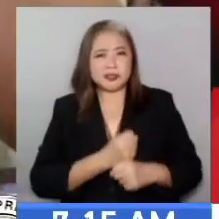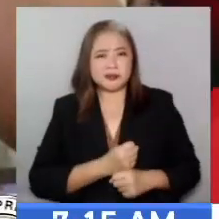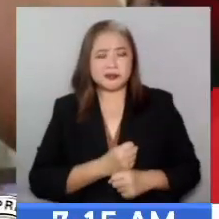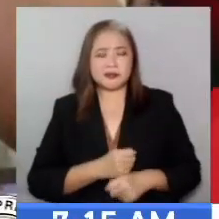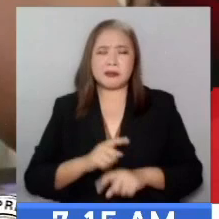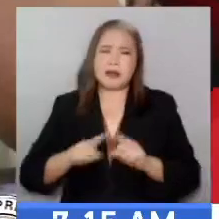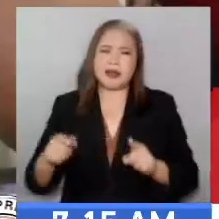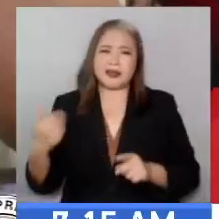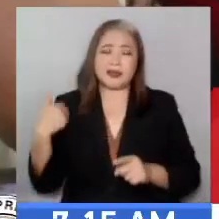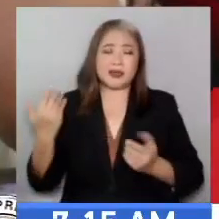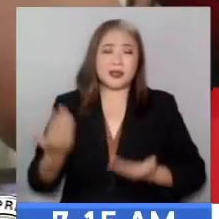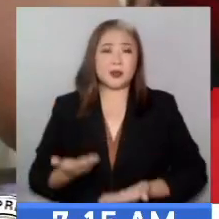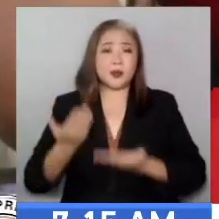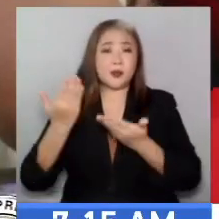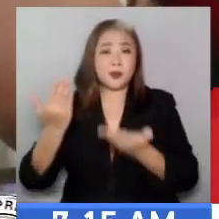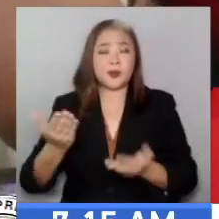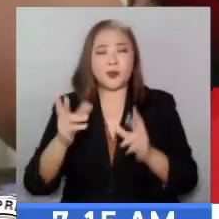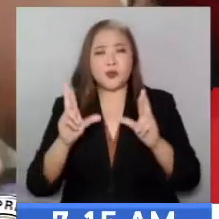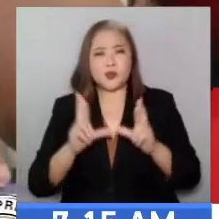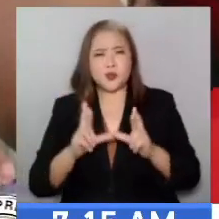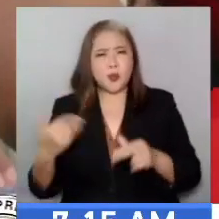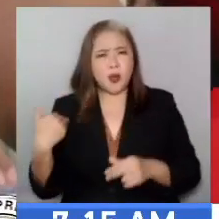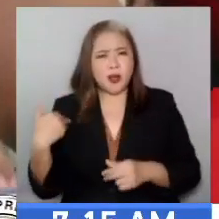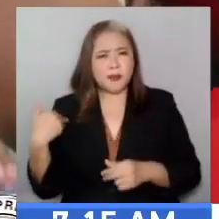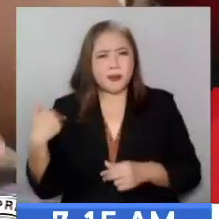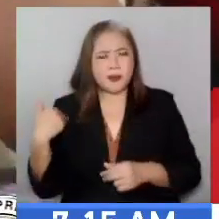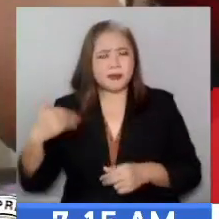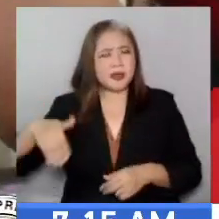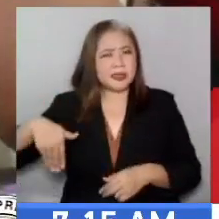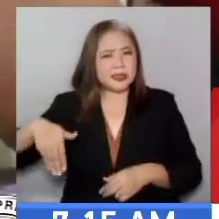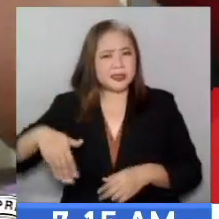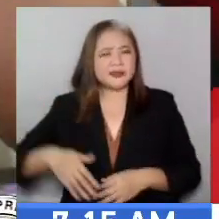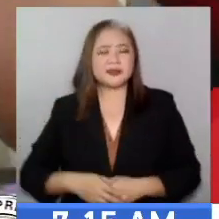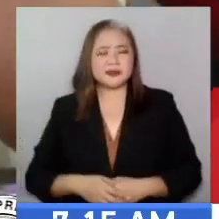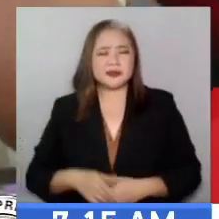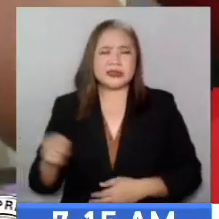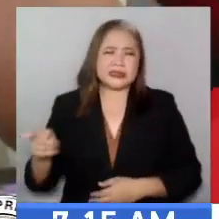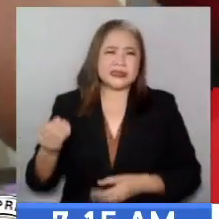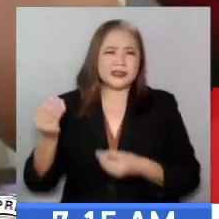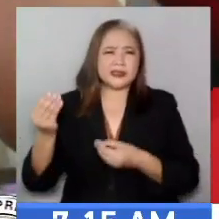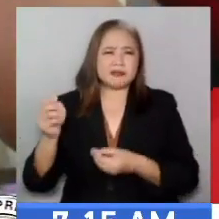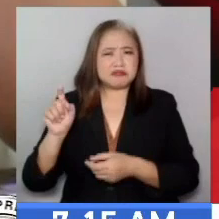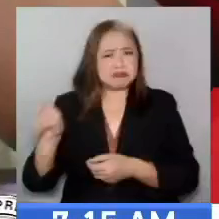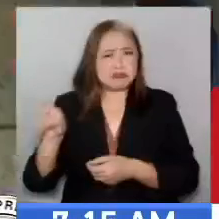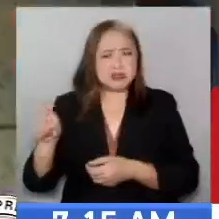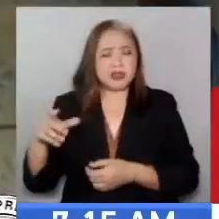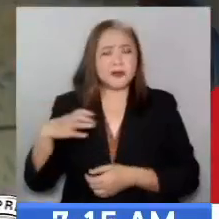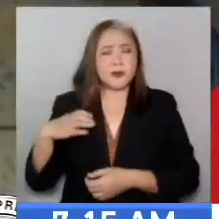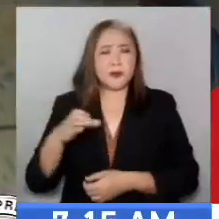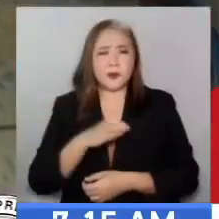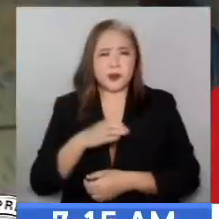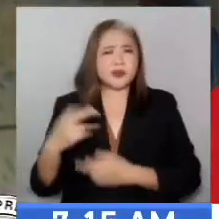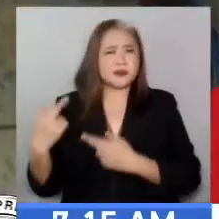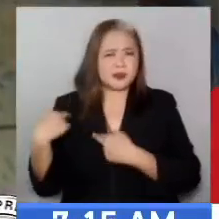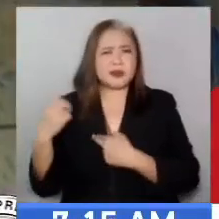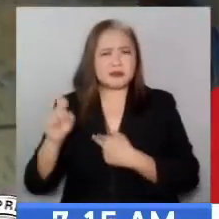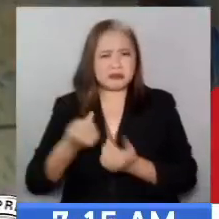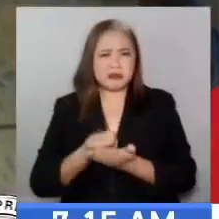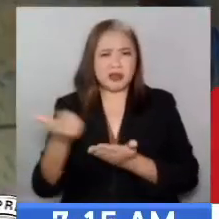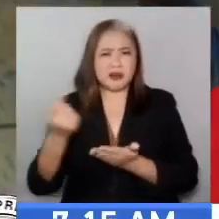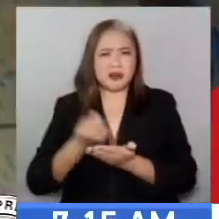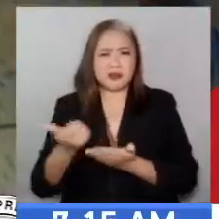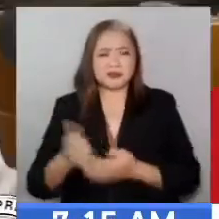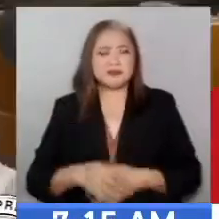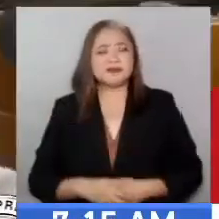ay resibo I this to Congress na alisin natin ito Saang Ayon dito ang ilang